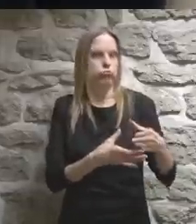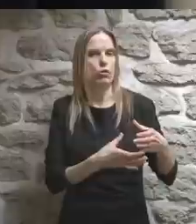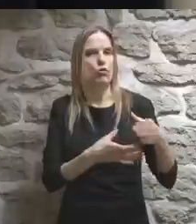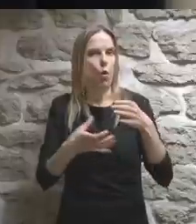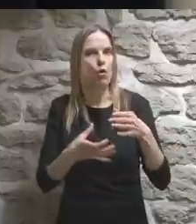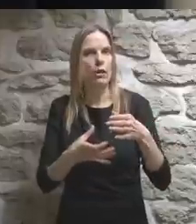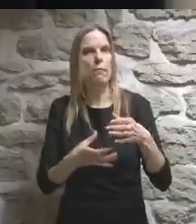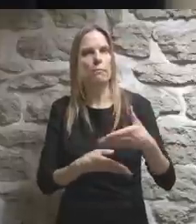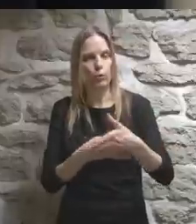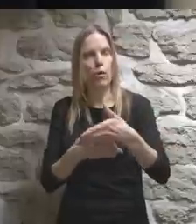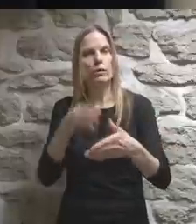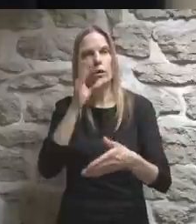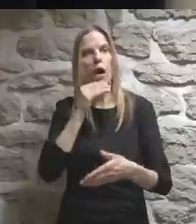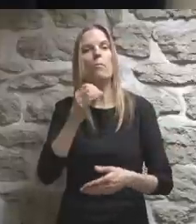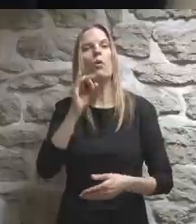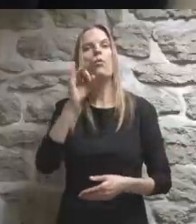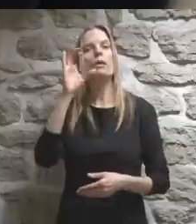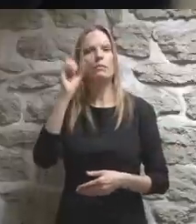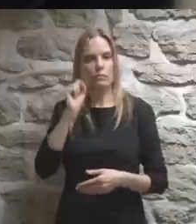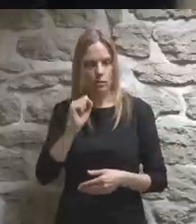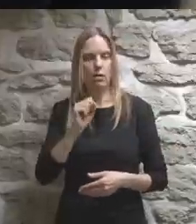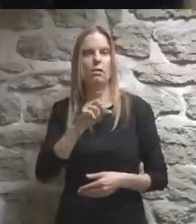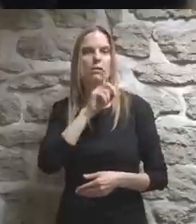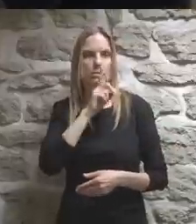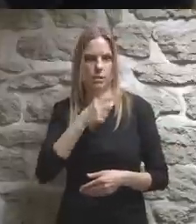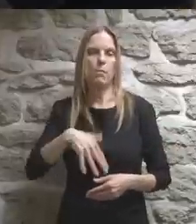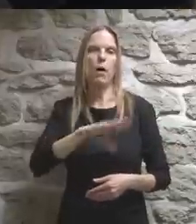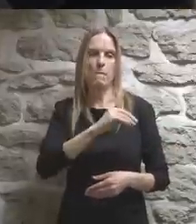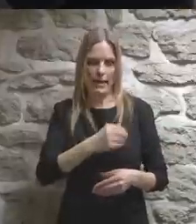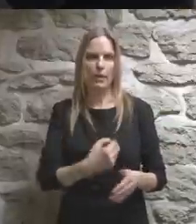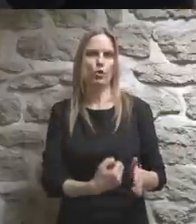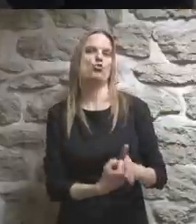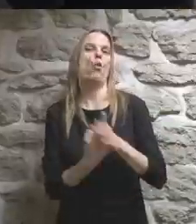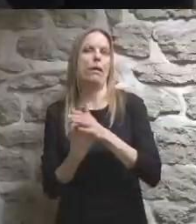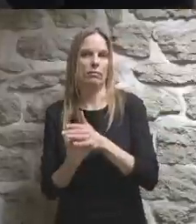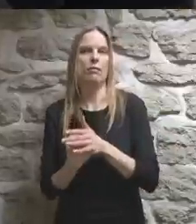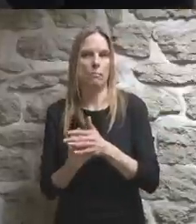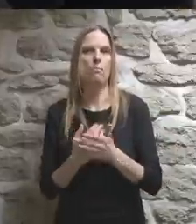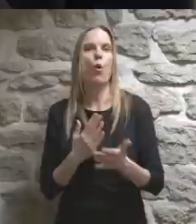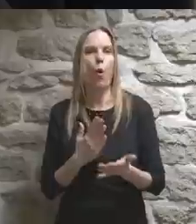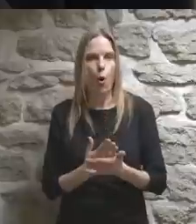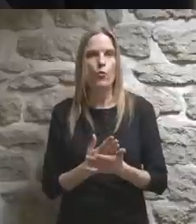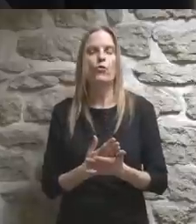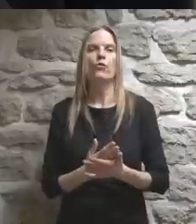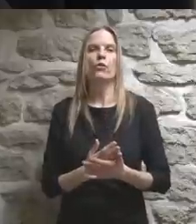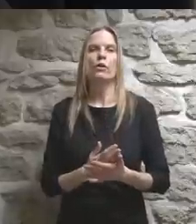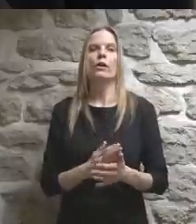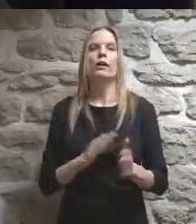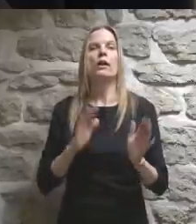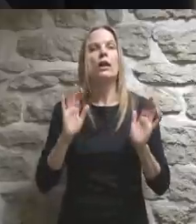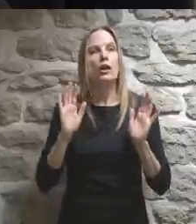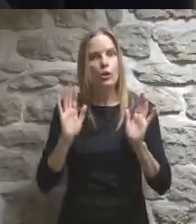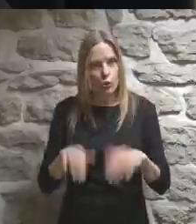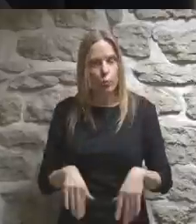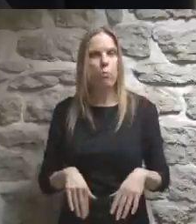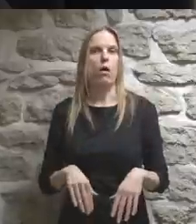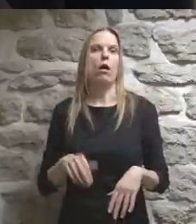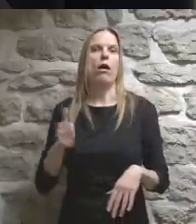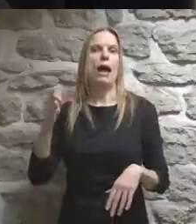Samamoodi on Ameerika Ühendriigid toetanud meid, nagu me teame, F-35-ga, mis on juba Ämari lennuväljal.